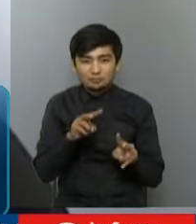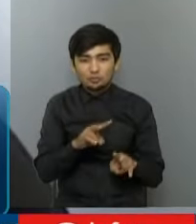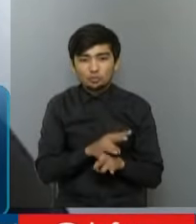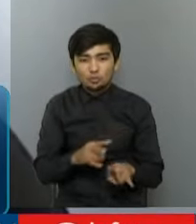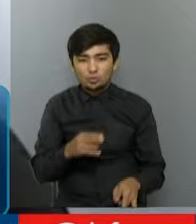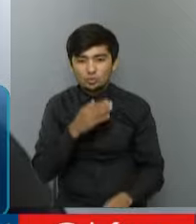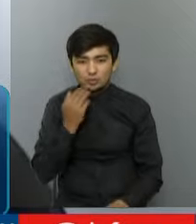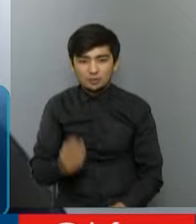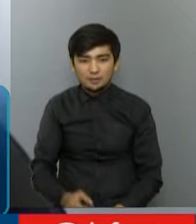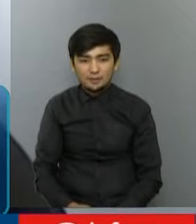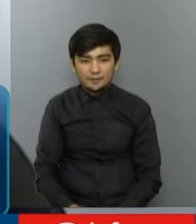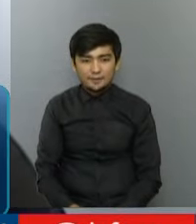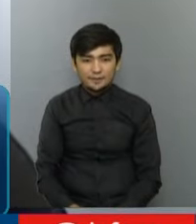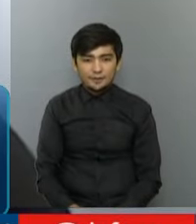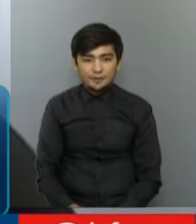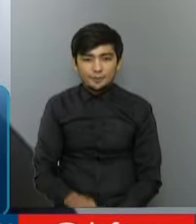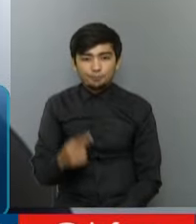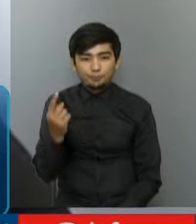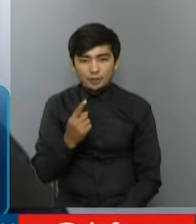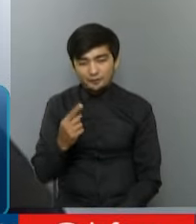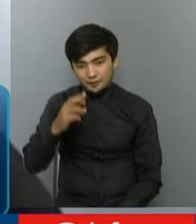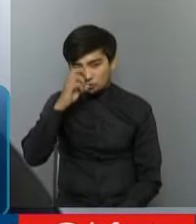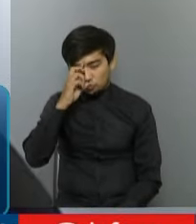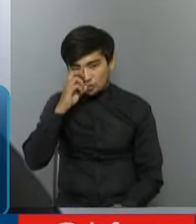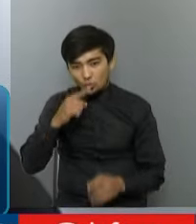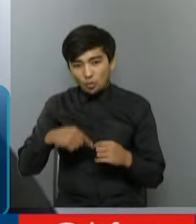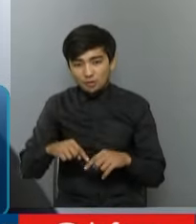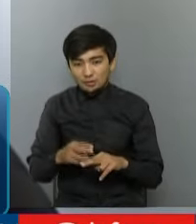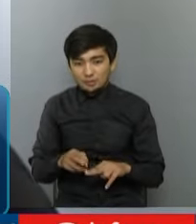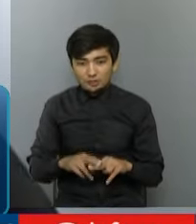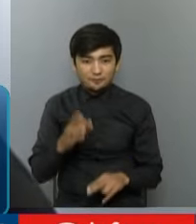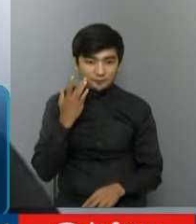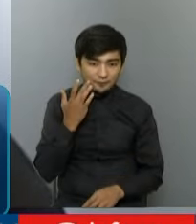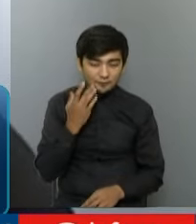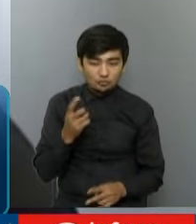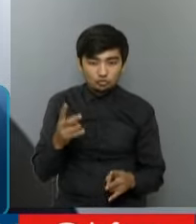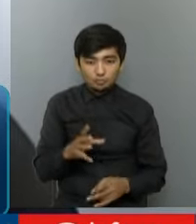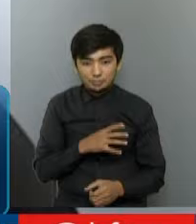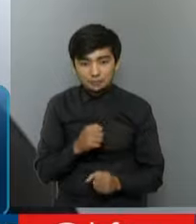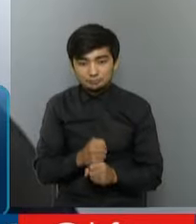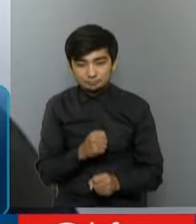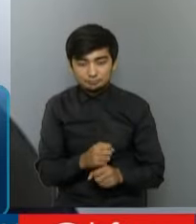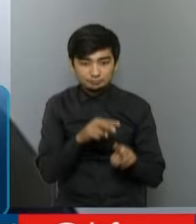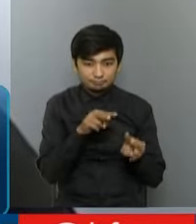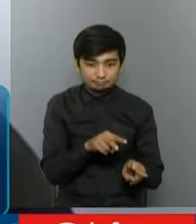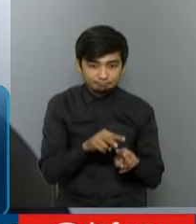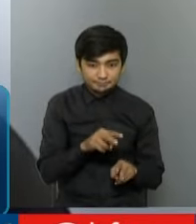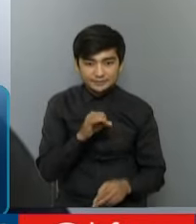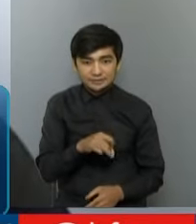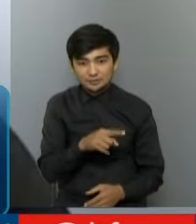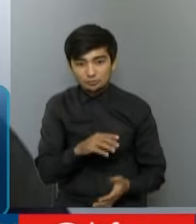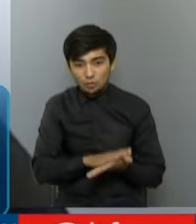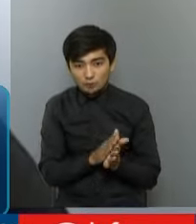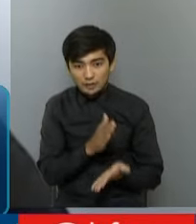Все упущение от госорганов, которые должны такими вещами заниматься. То, что вы говорите, это вот